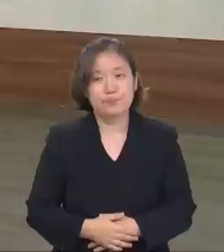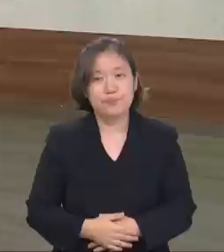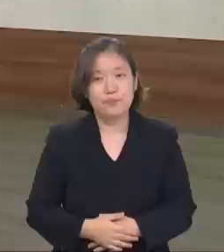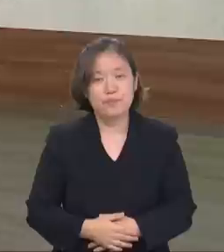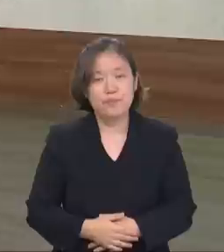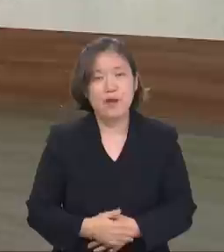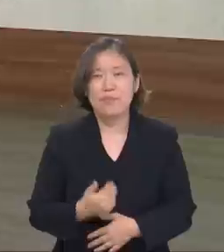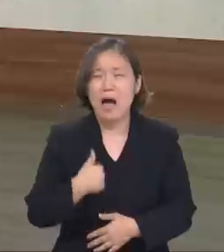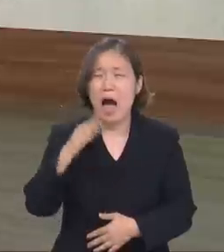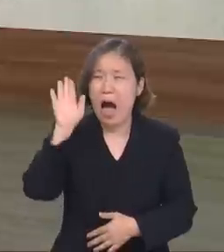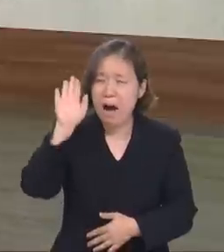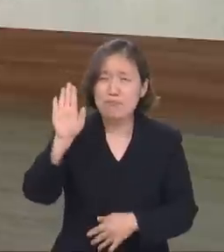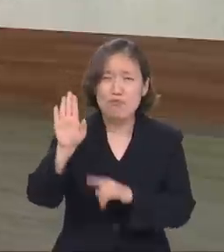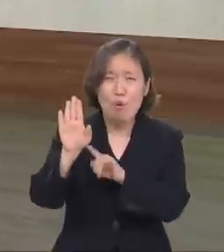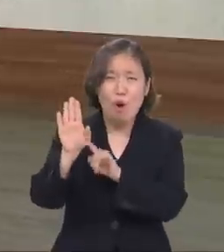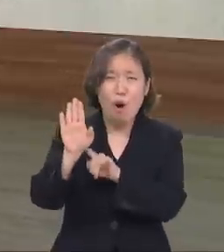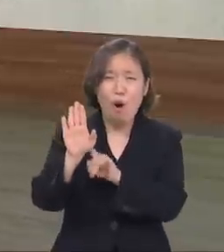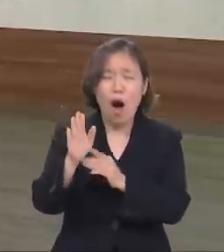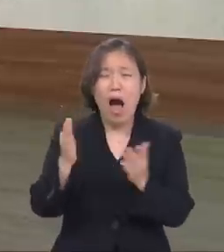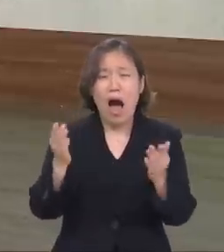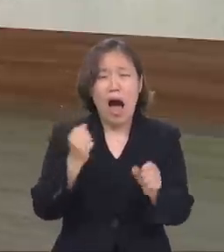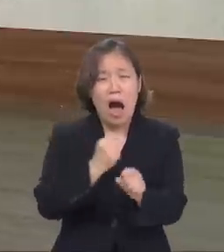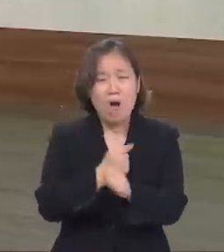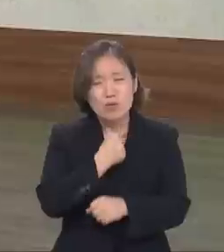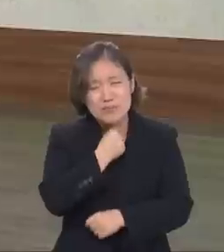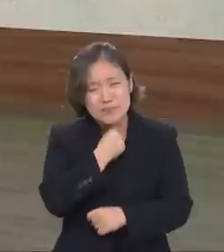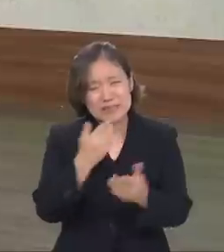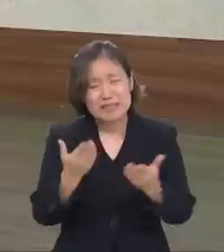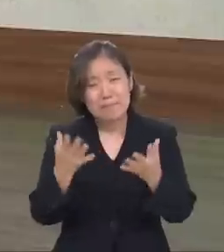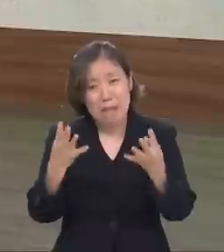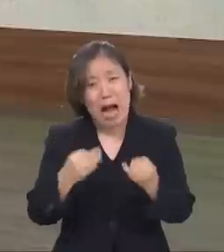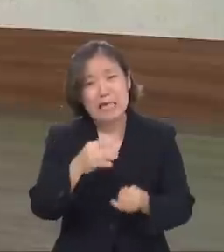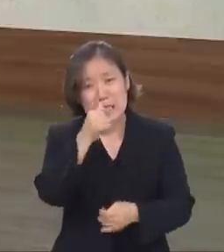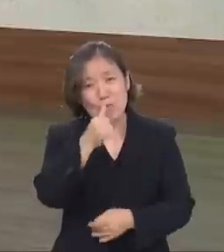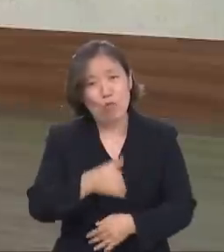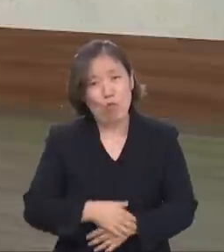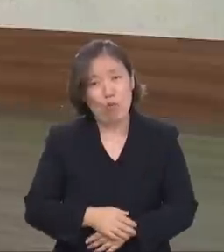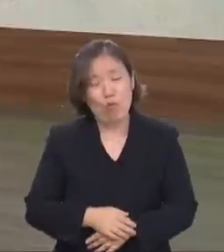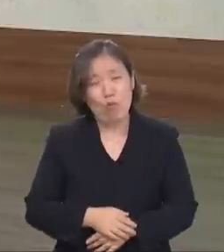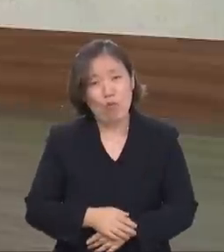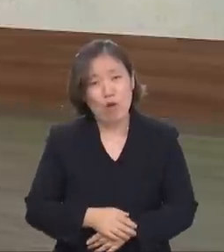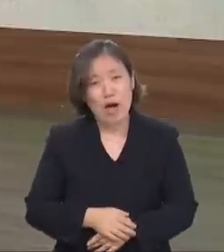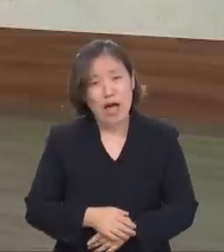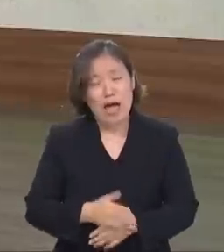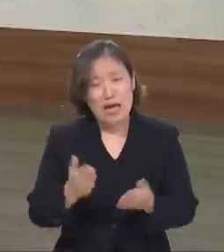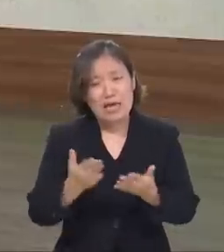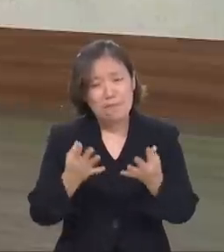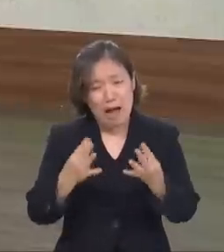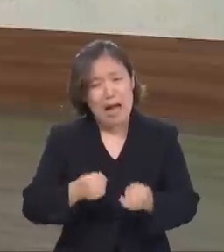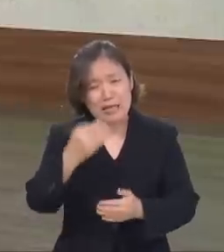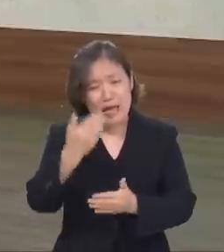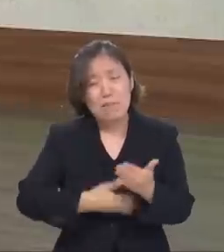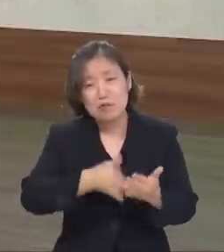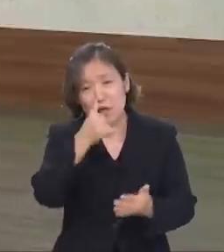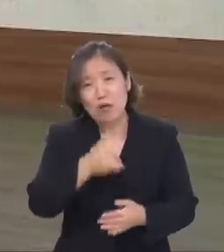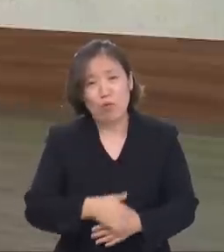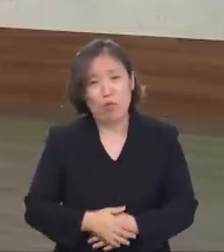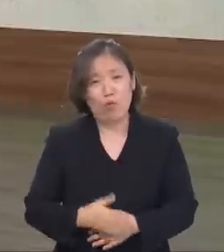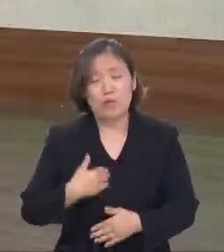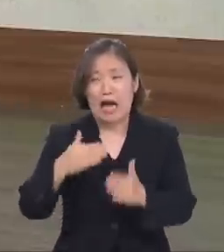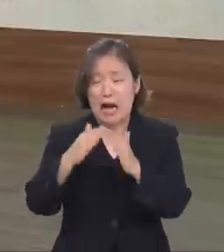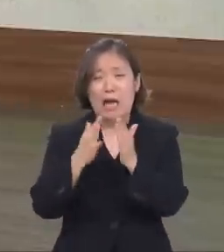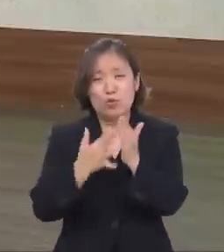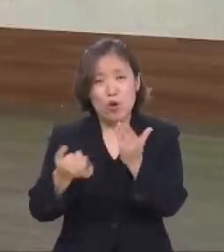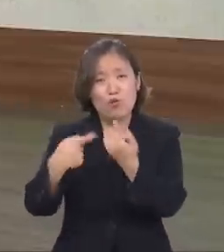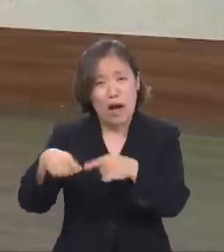앞으로 내가 해야 할 일도 많고 아직 내가이 가족들과 함께이 가정에서 마무리 짓지 못한 일들도